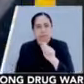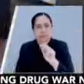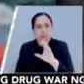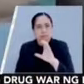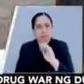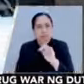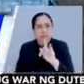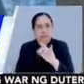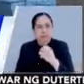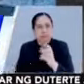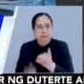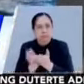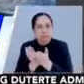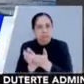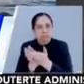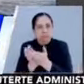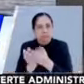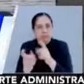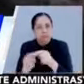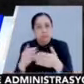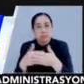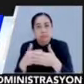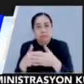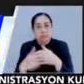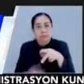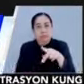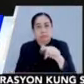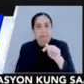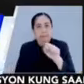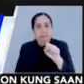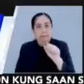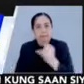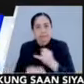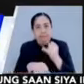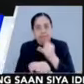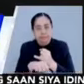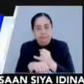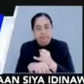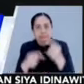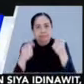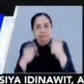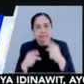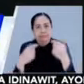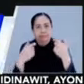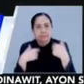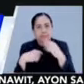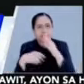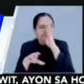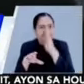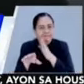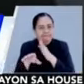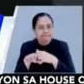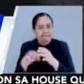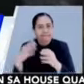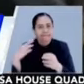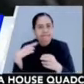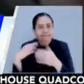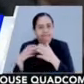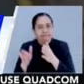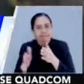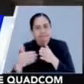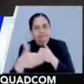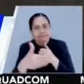routine maritime patrol malapit sa Pag-asa Island. Dahil sa insidente, nagkaroon ng yupi sa kanang bahagi ng bow o harapan ng